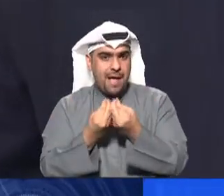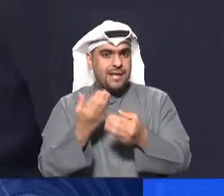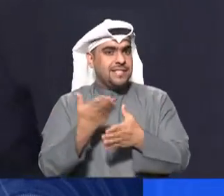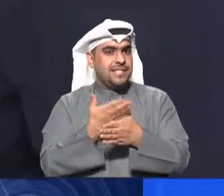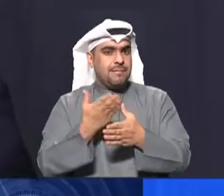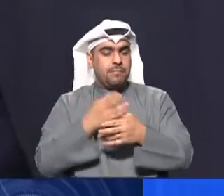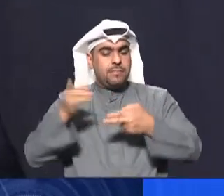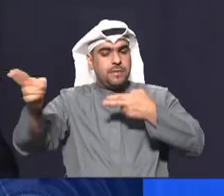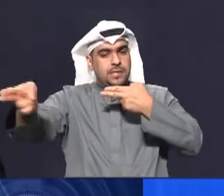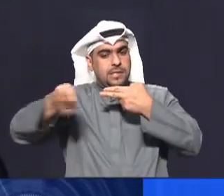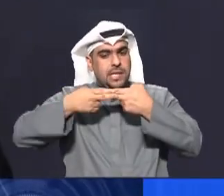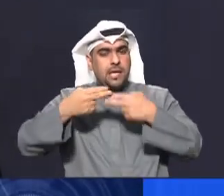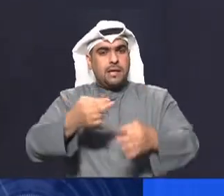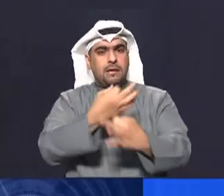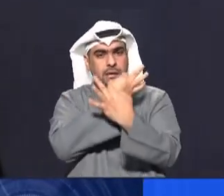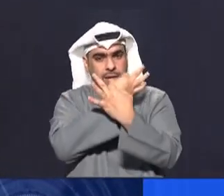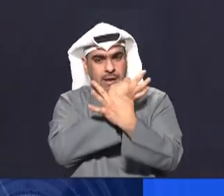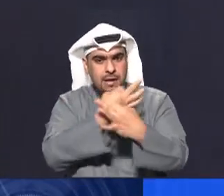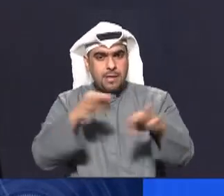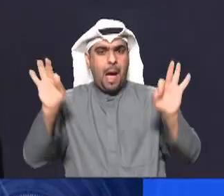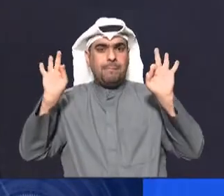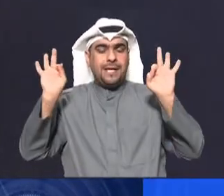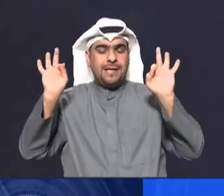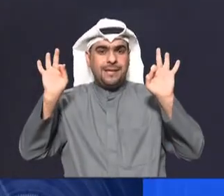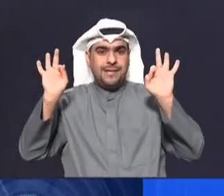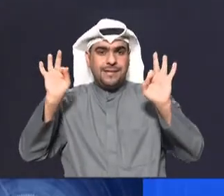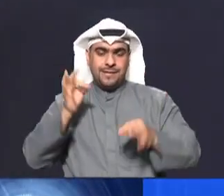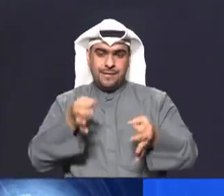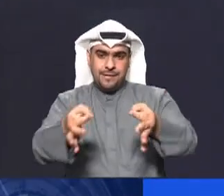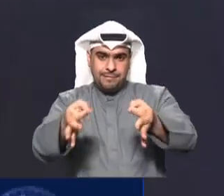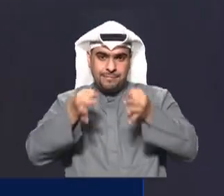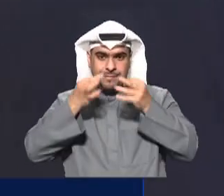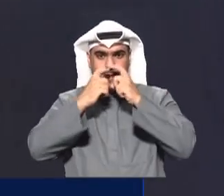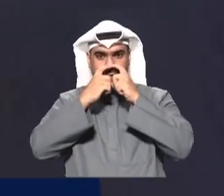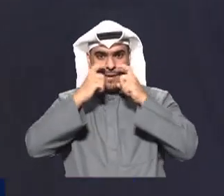الأنشطة والالتزام بتطبيق الاشتراطات الصحية.